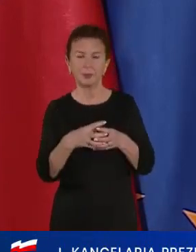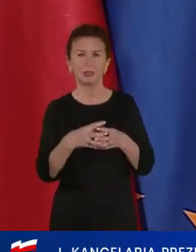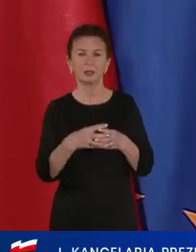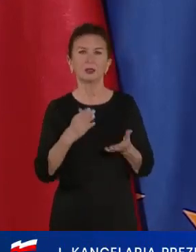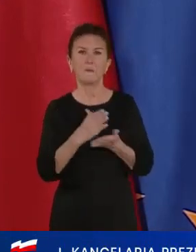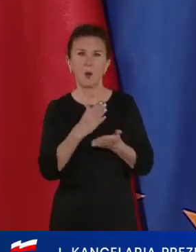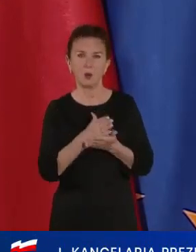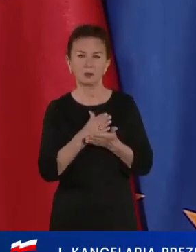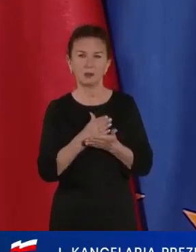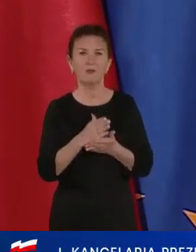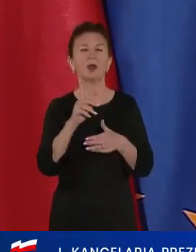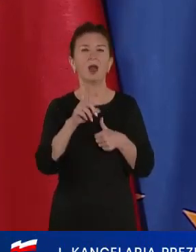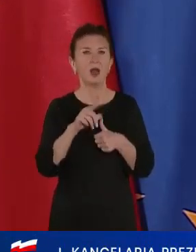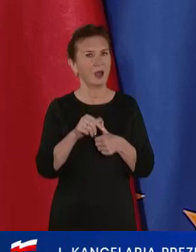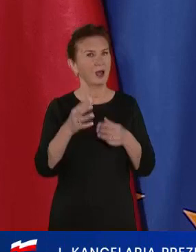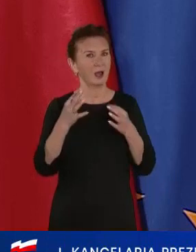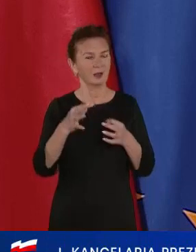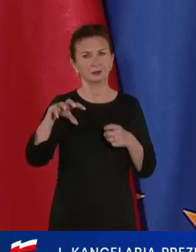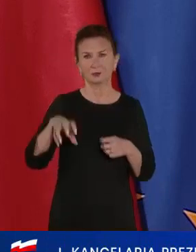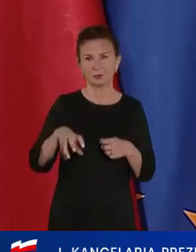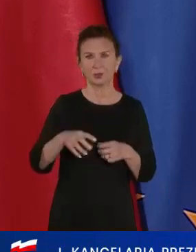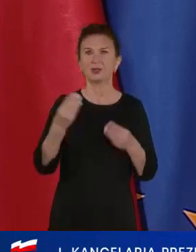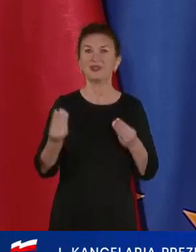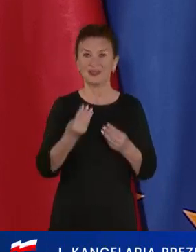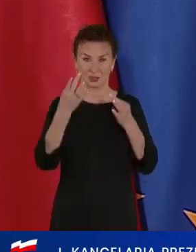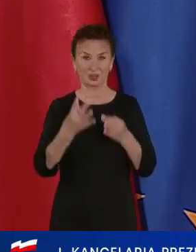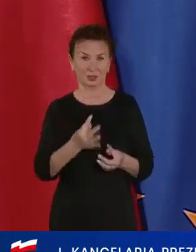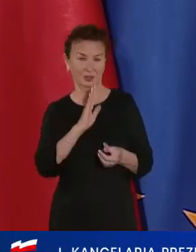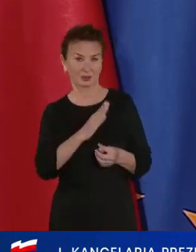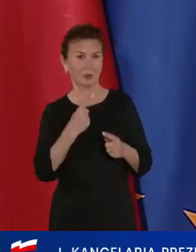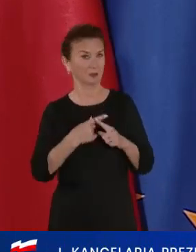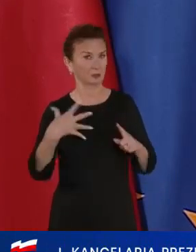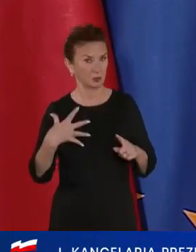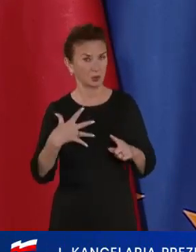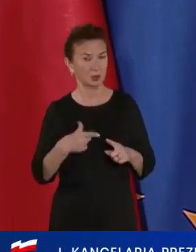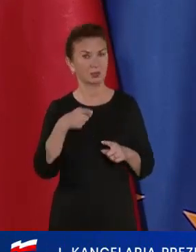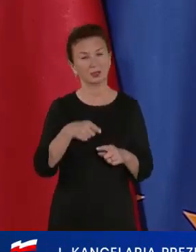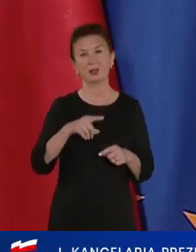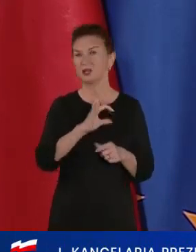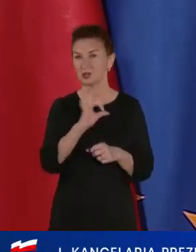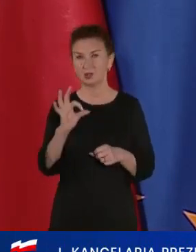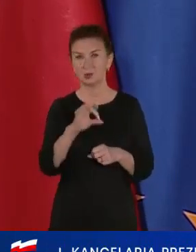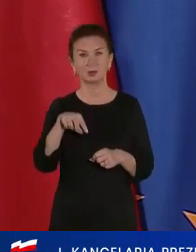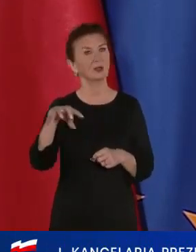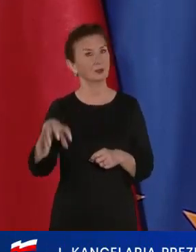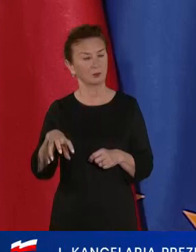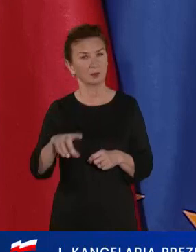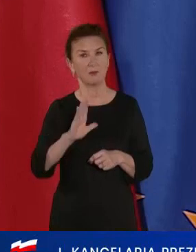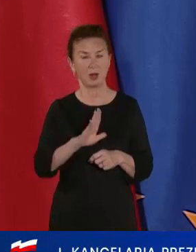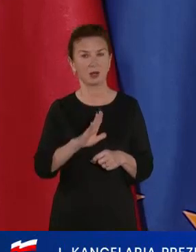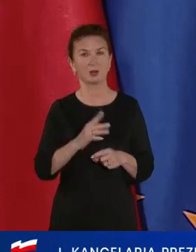dotknięte jeszcze obecnymi obostrzeniami, a zwłaszcza dla tych branż, które będą